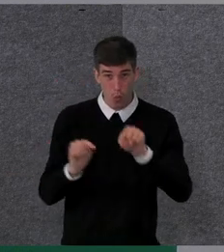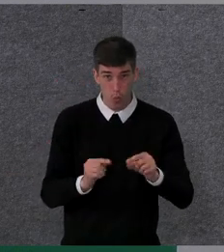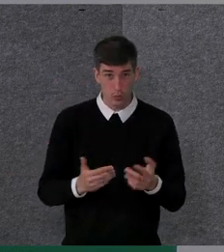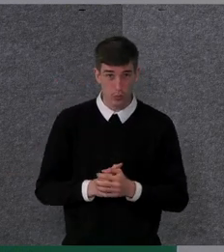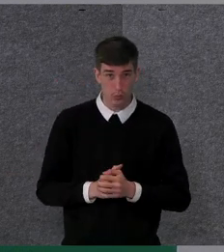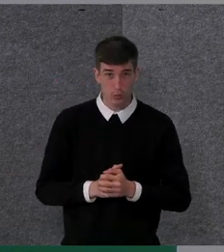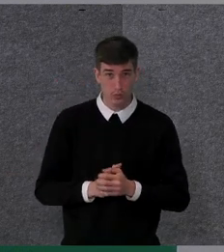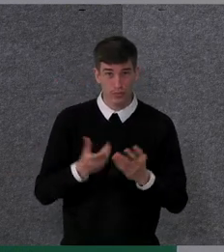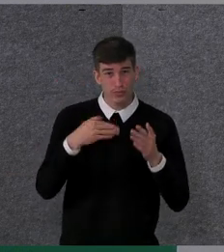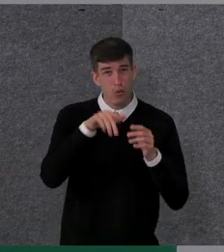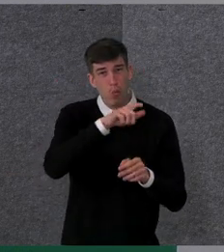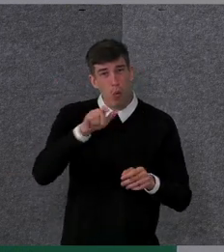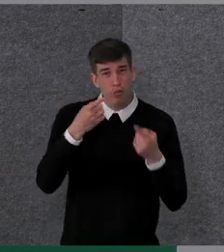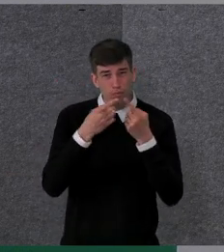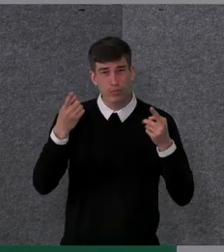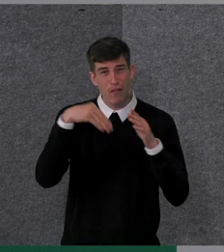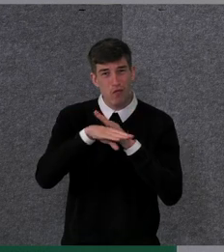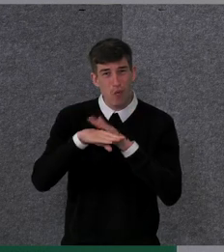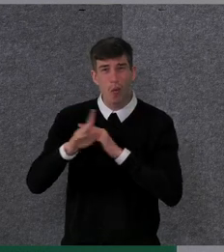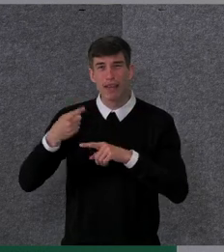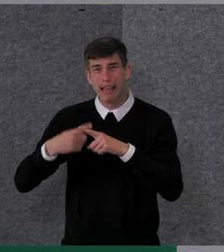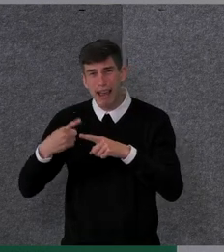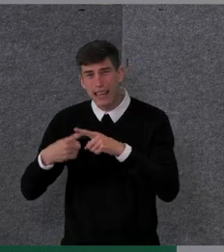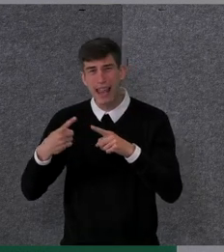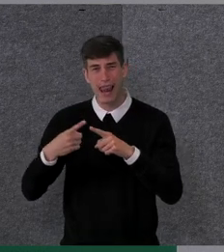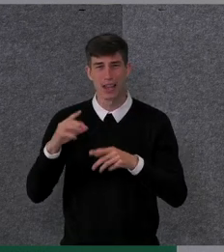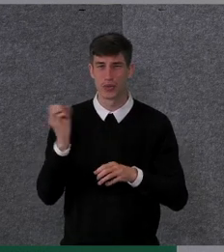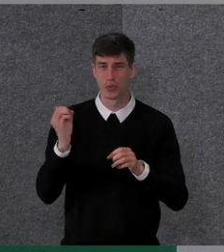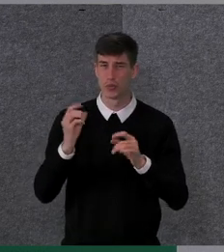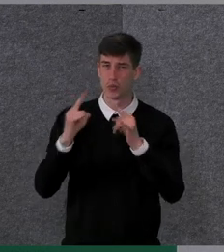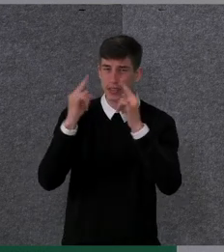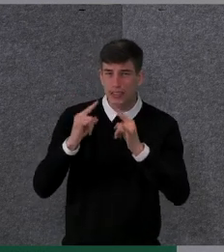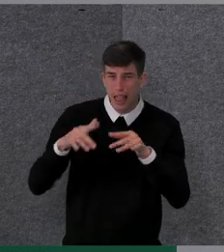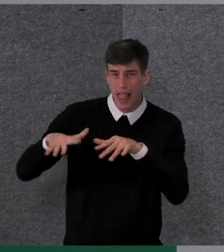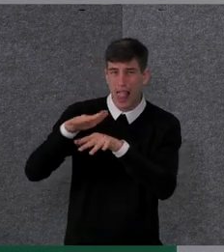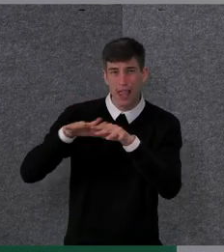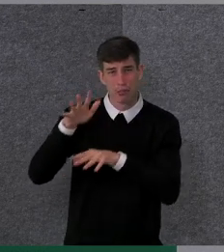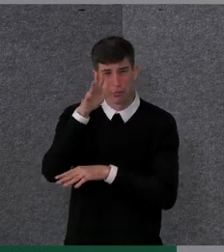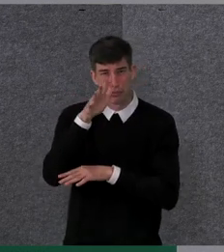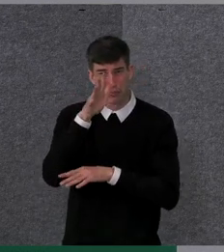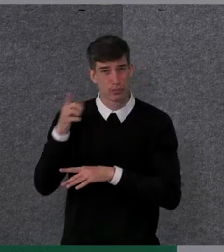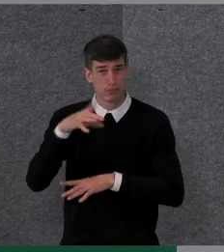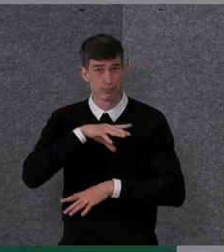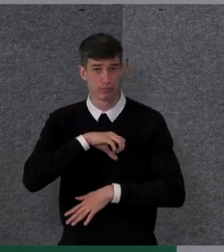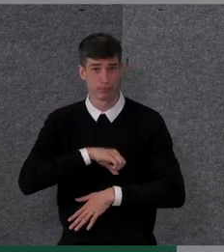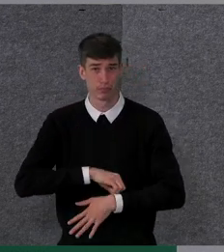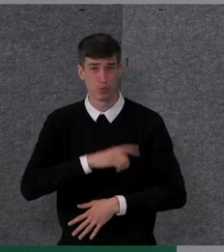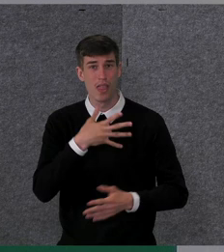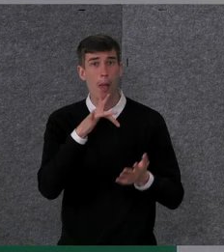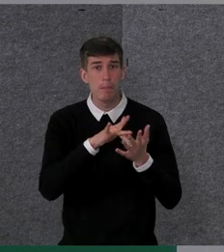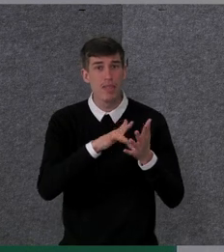die vielen geflüchteten Menschen, die jetzt in Griechenland unter menschenunwürdigen Bedingungen ausharren müssen oder im Mittelmeer